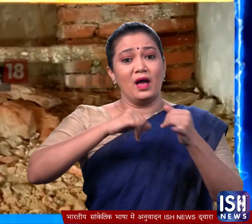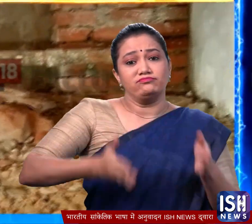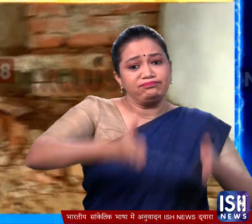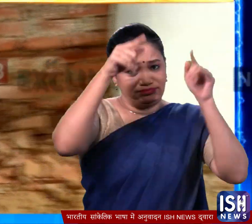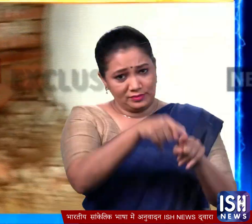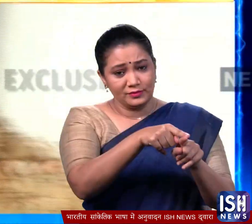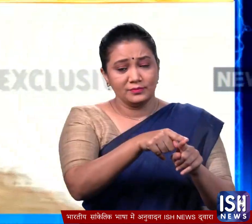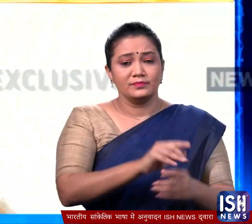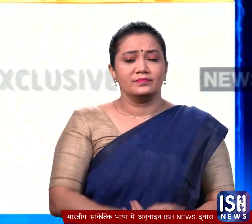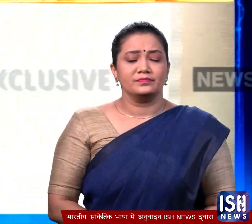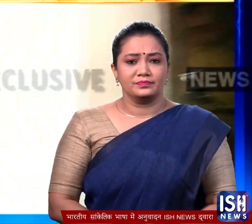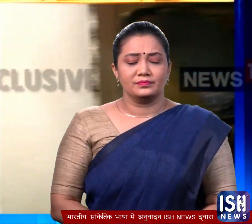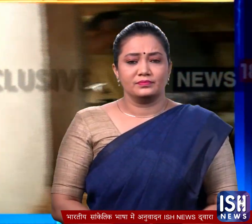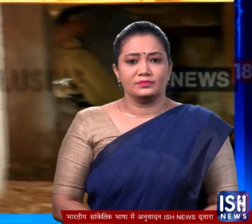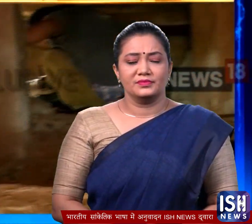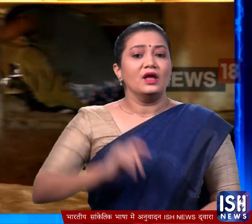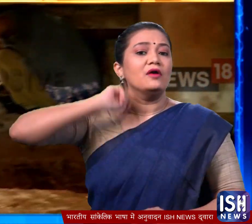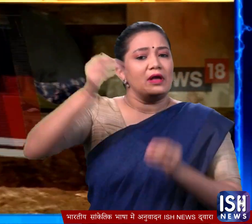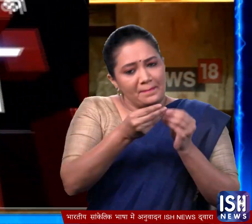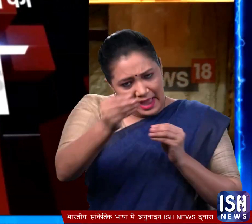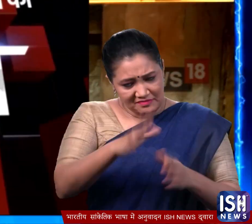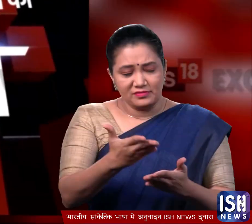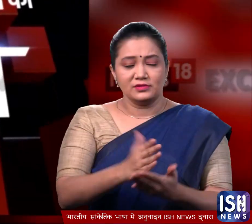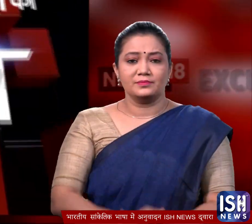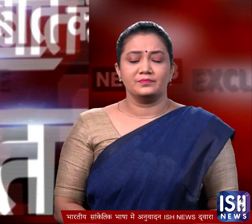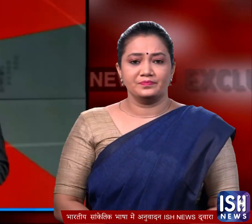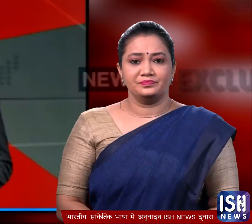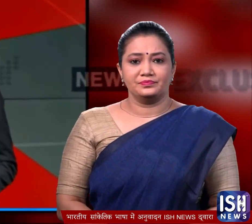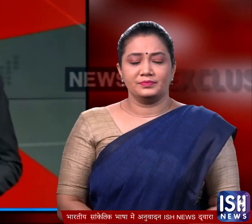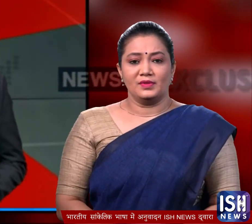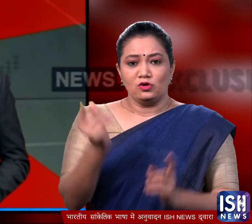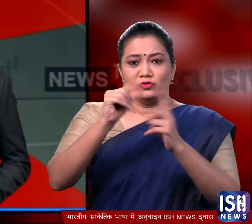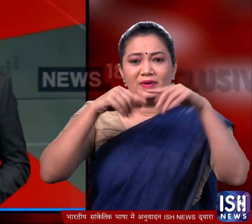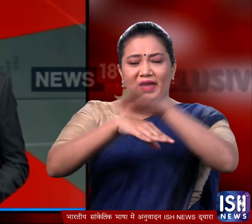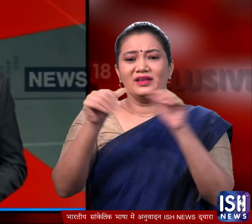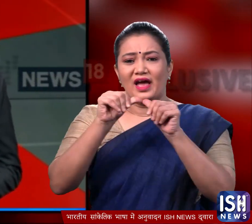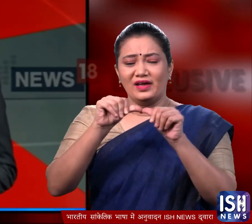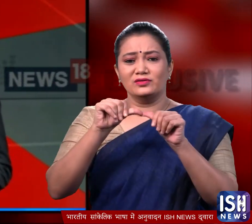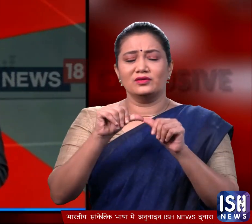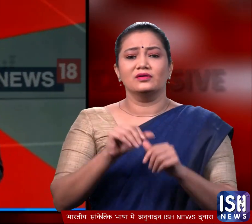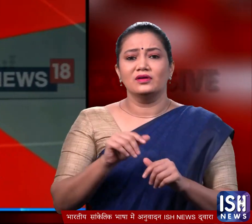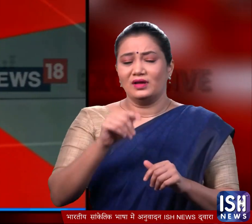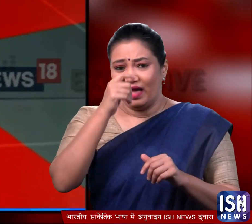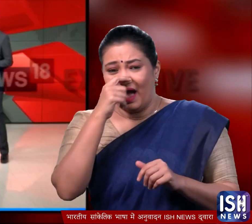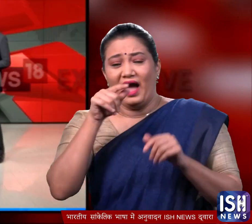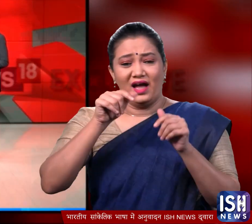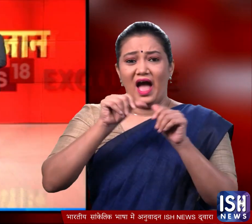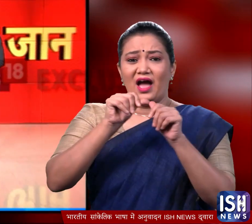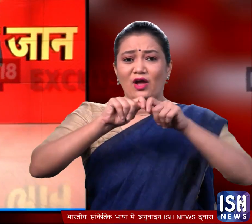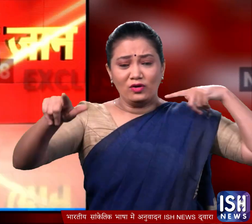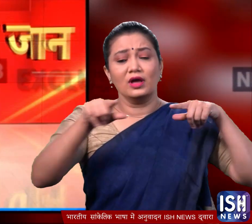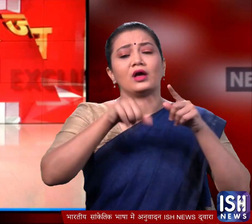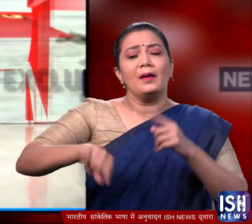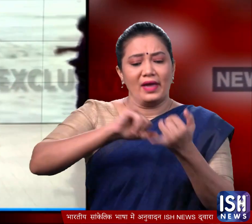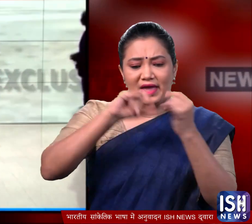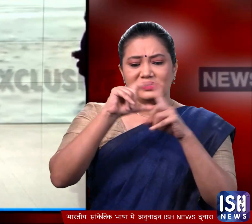में यहाँ पर फांसी घर भी है। उत्तर प्रदेश के अयोध्या में एसडीआरएफ के जवानों की मुस्तैदी ने एक लड़के